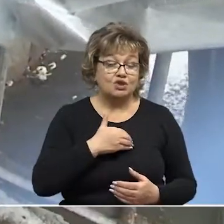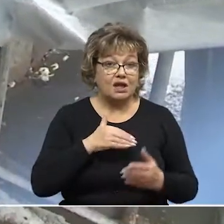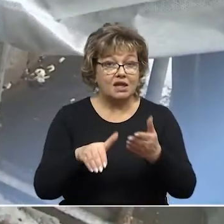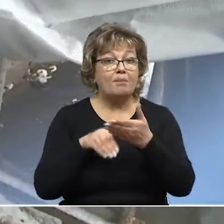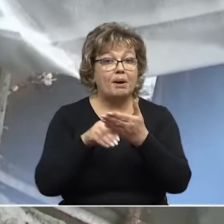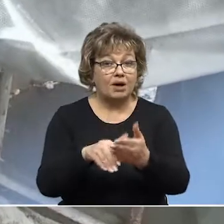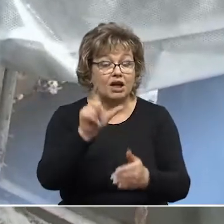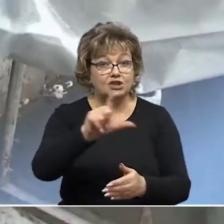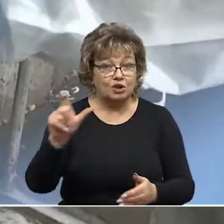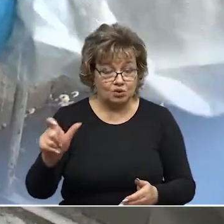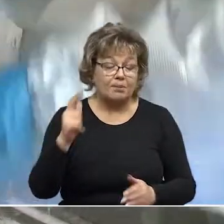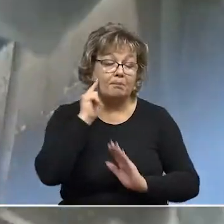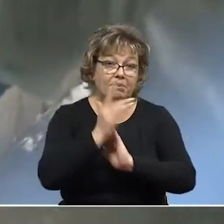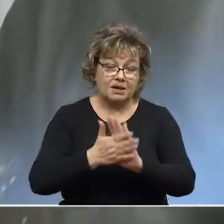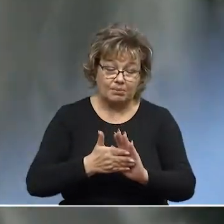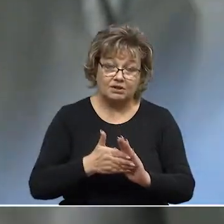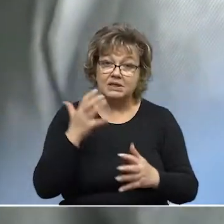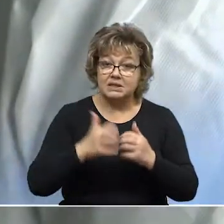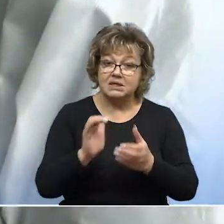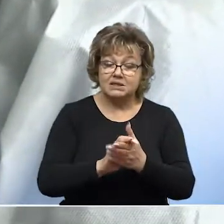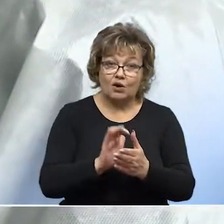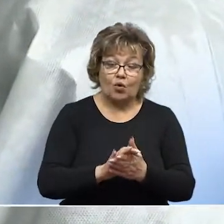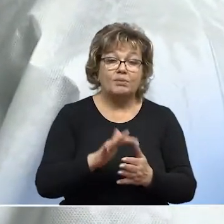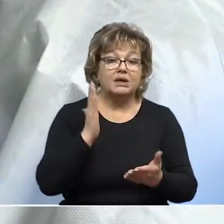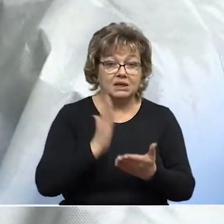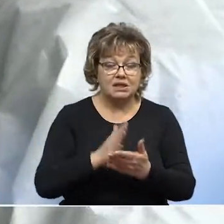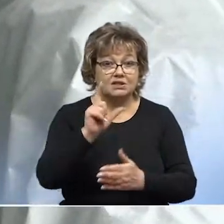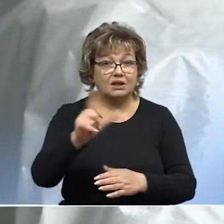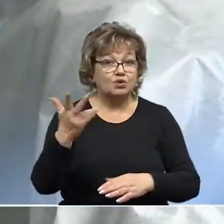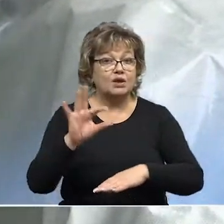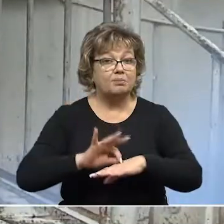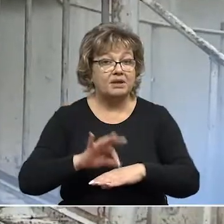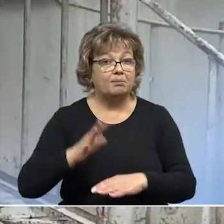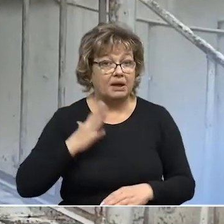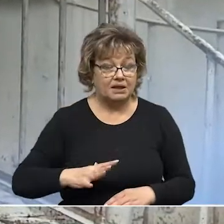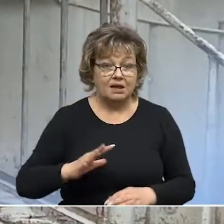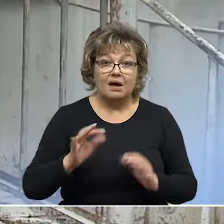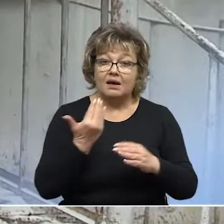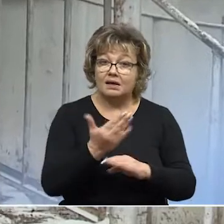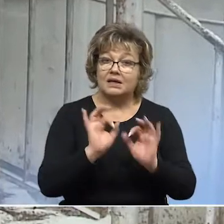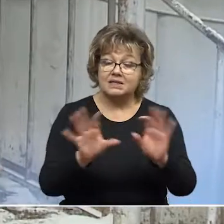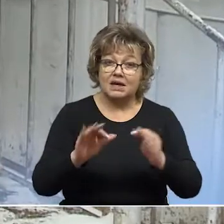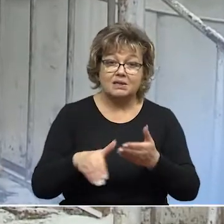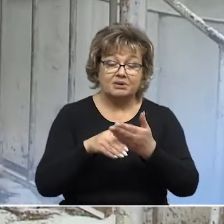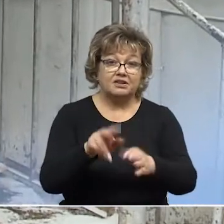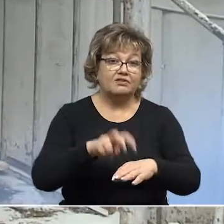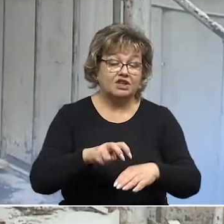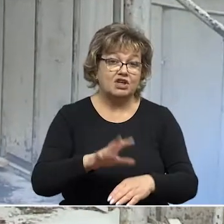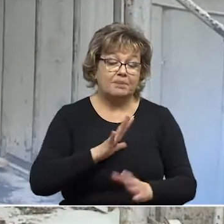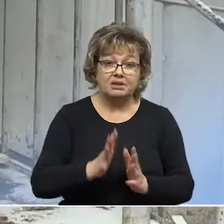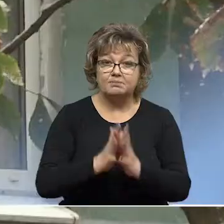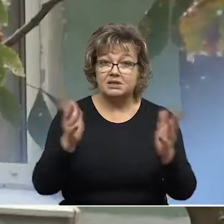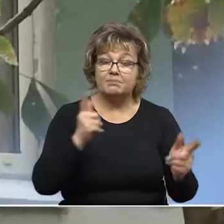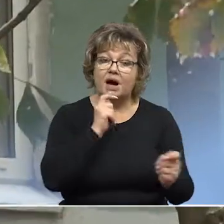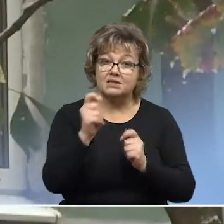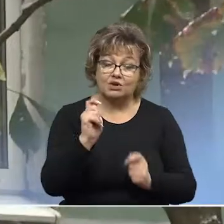людям понимают, говорят волонтеры. Тем более, что среди знакомых немало тех, кто уже переболел. Их рассказы – дополнительный стимул поддержать врачей и